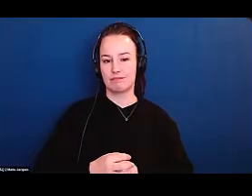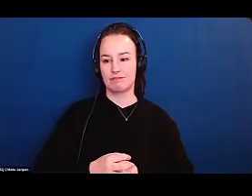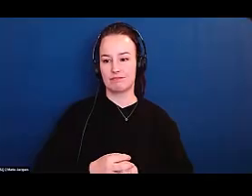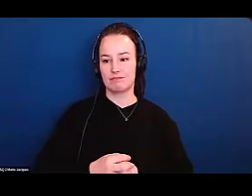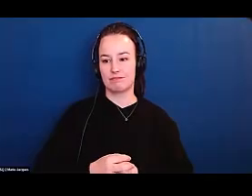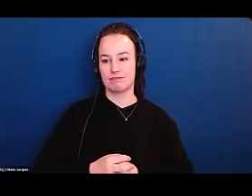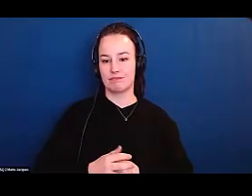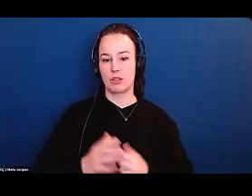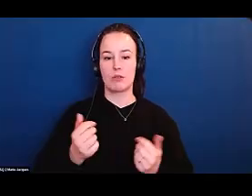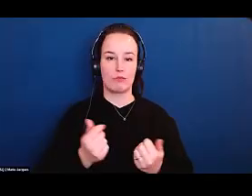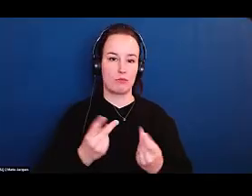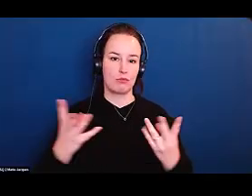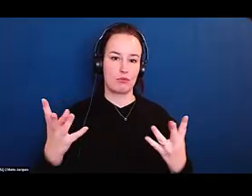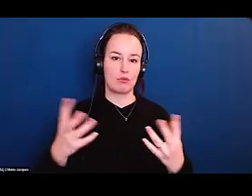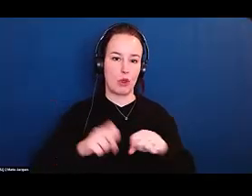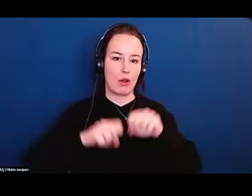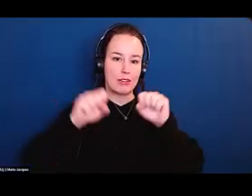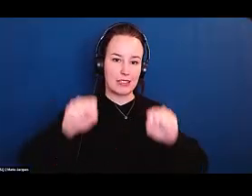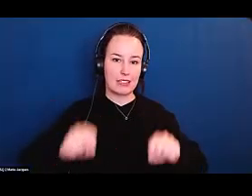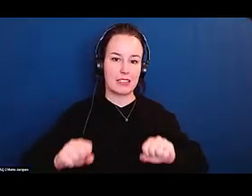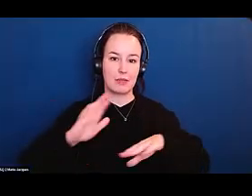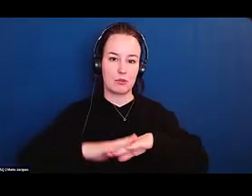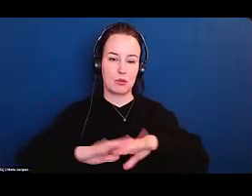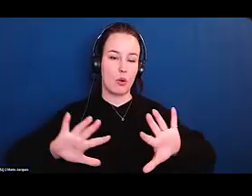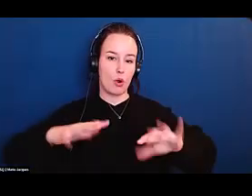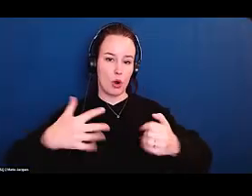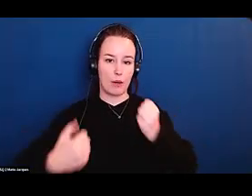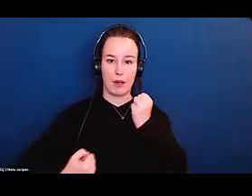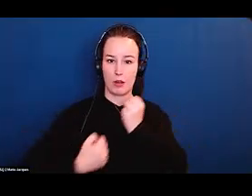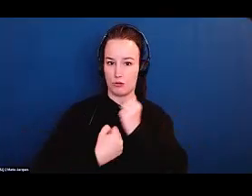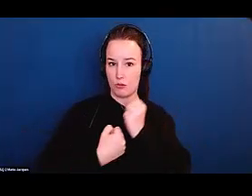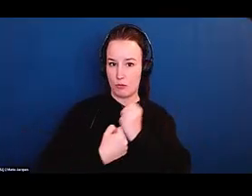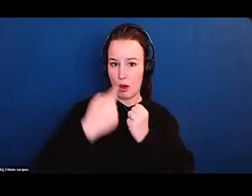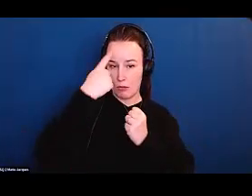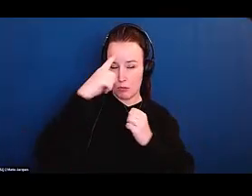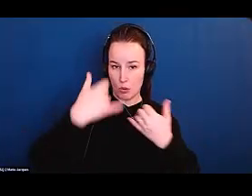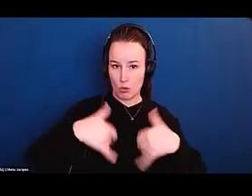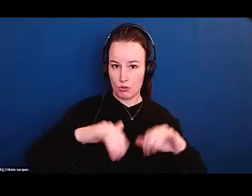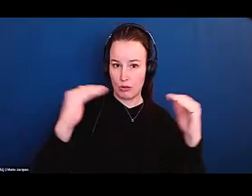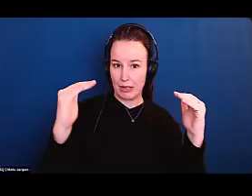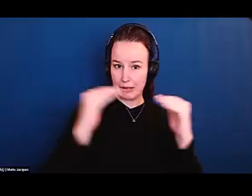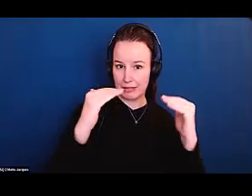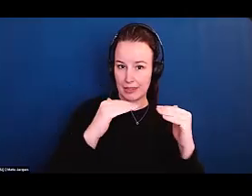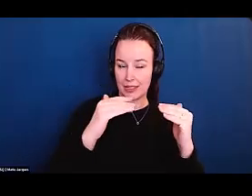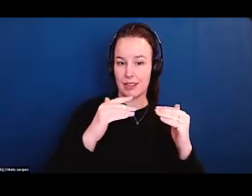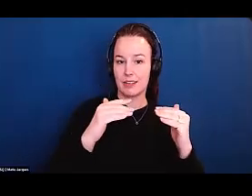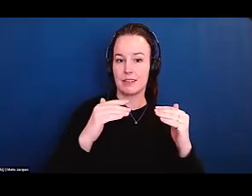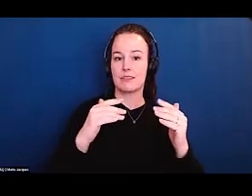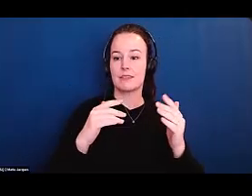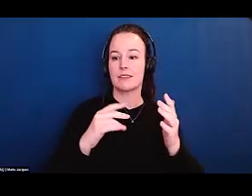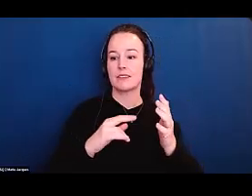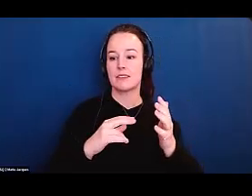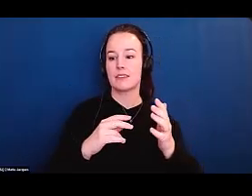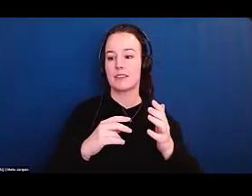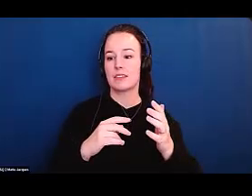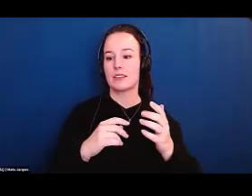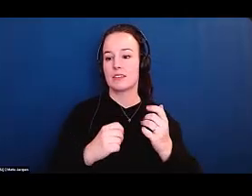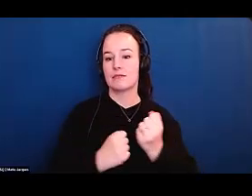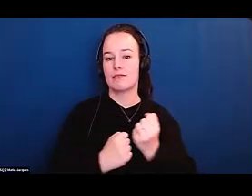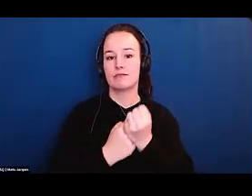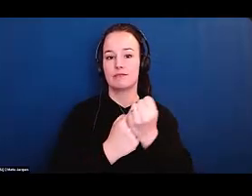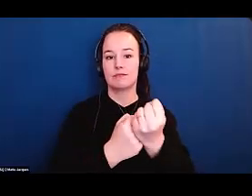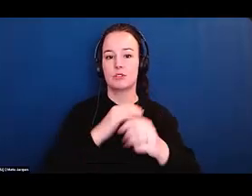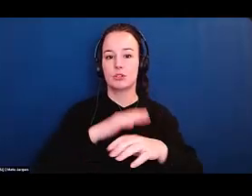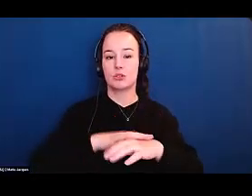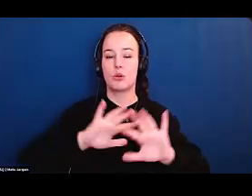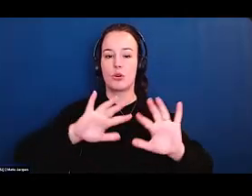il y a différentes structures de soutien et systèmes pour continuer sur le travail d'équité qui vont inclure de soutien à la mise